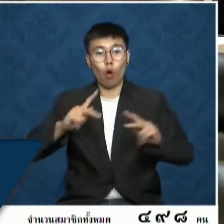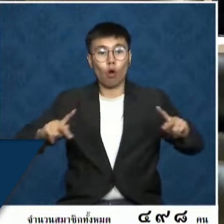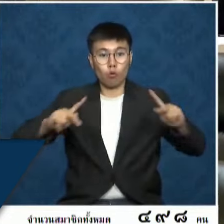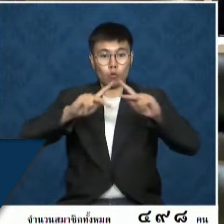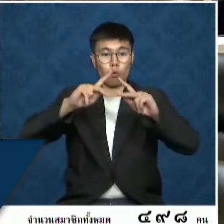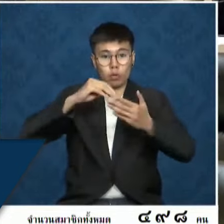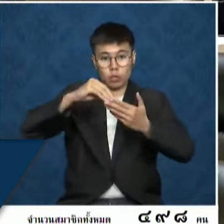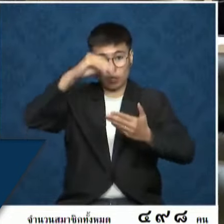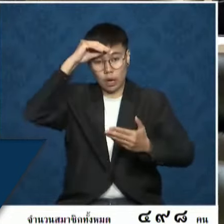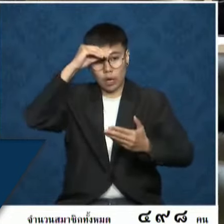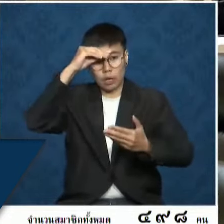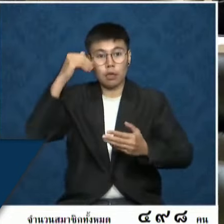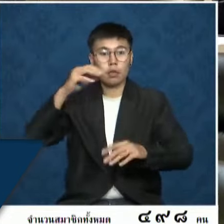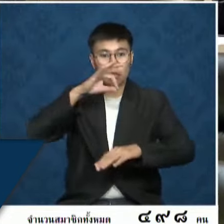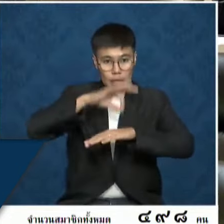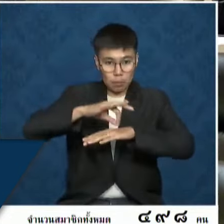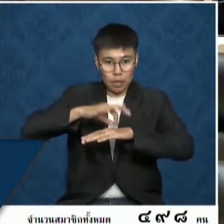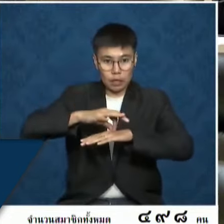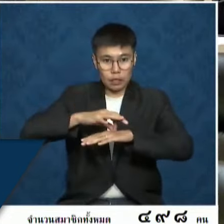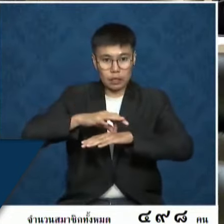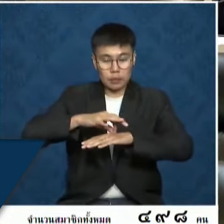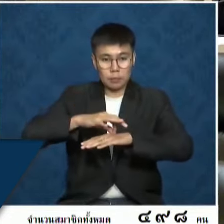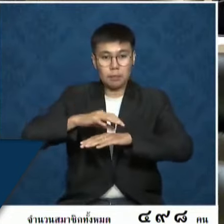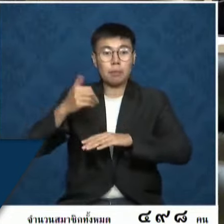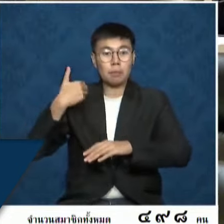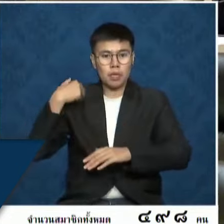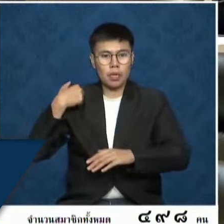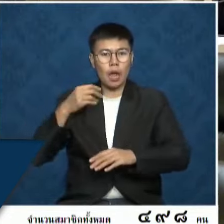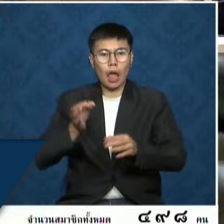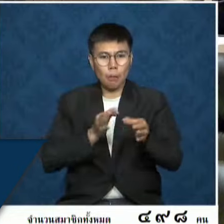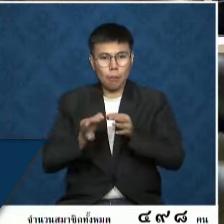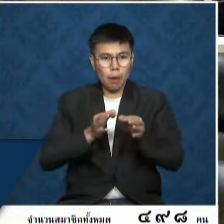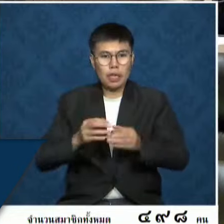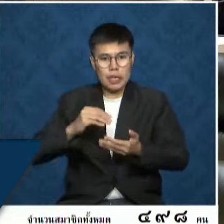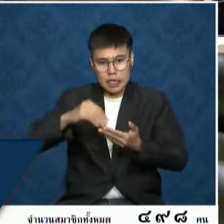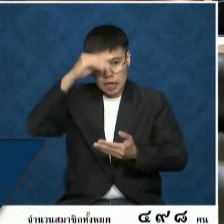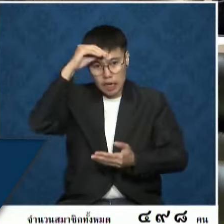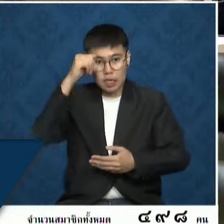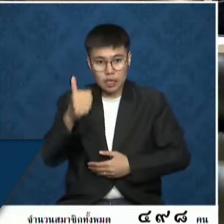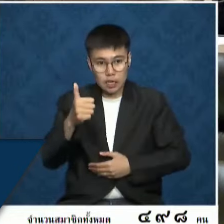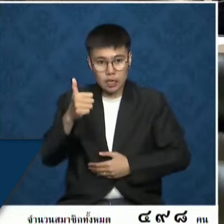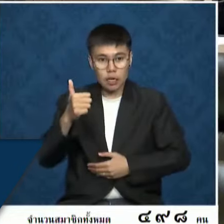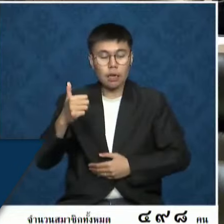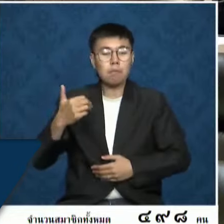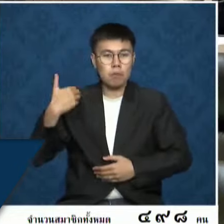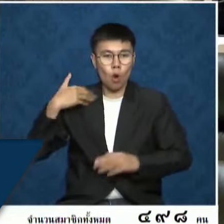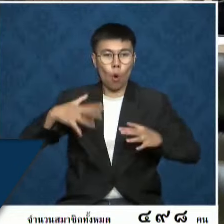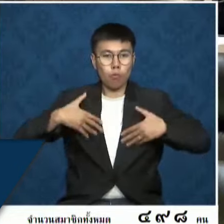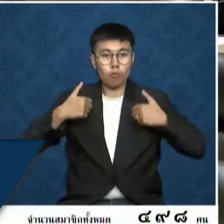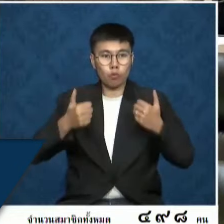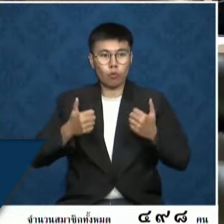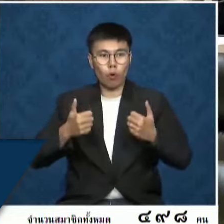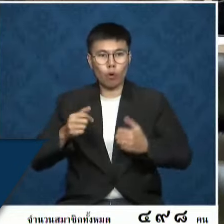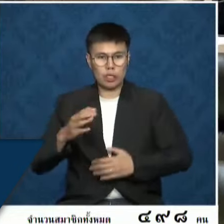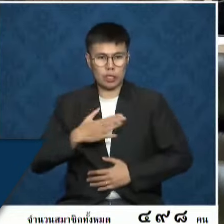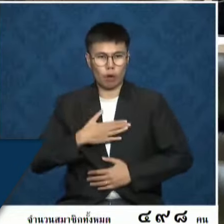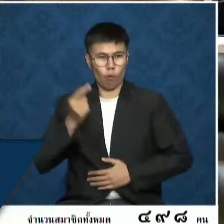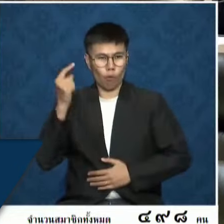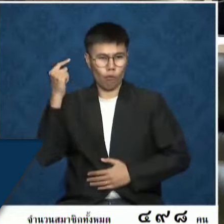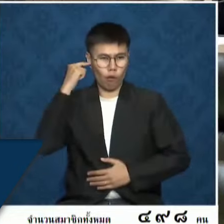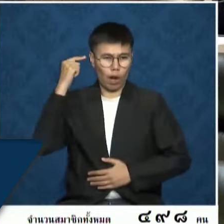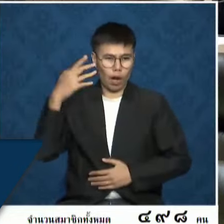ตั้งแต่ท่านรับตำแหน่งใหม่ๆท่านให้นโยบายสำคัญไว้ว่าเรียนดีมีความสุขโอ้โหดิฉันฟังแล้วขนลุกเลย